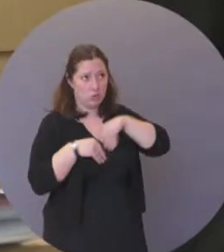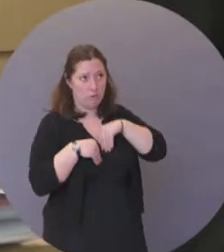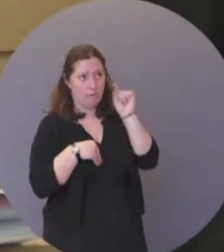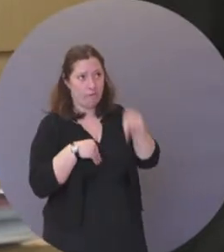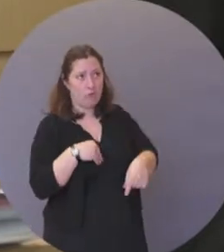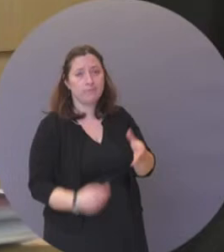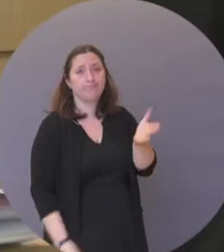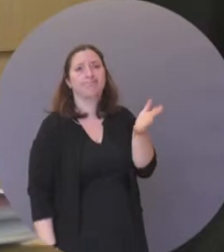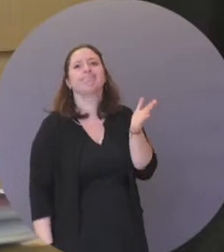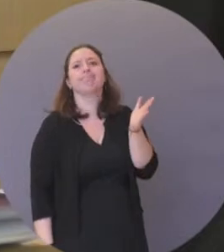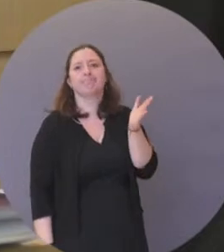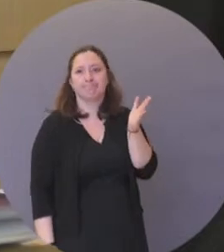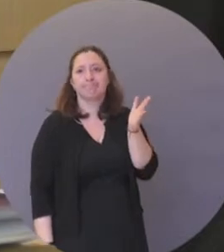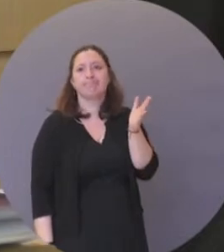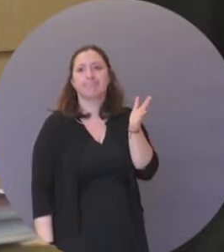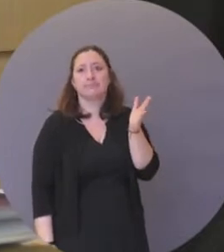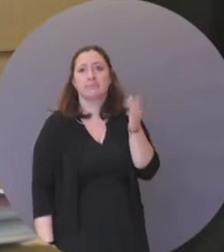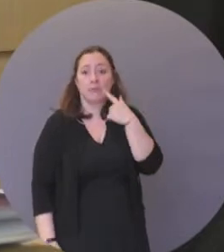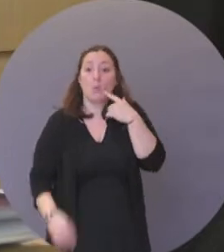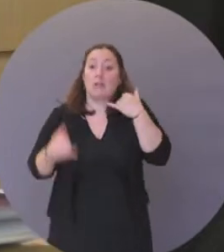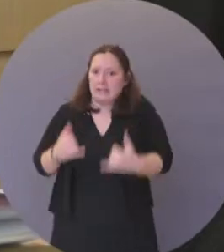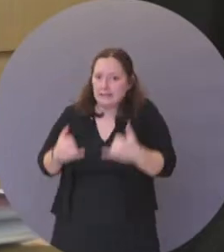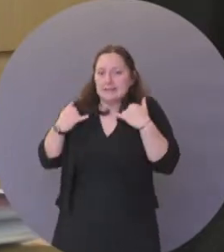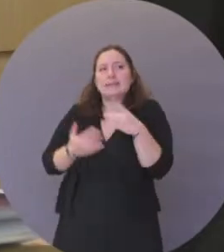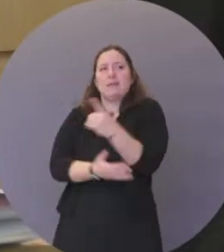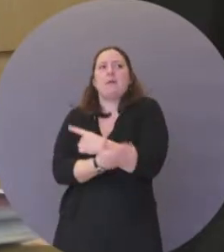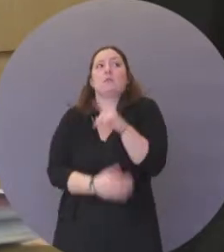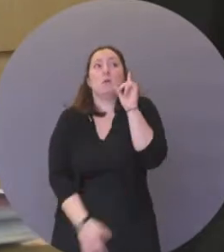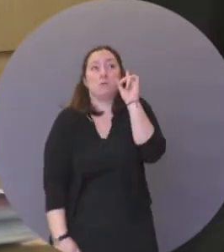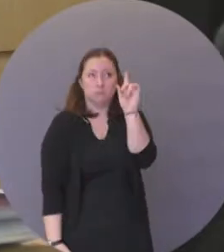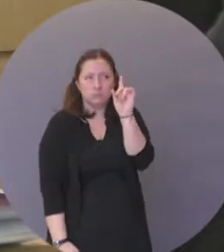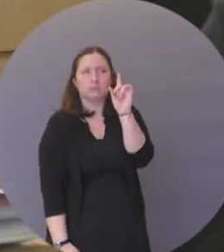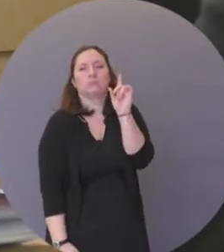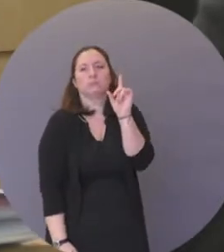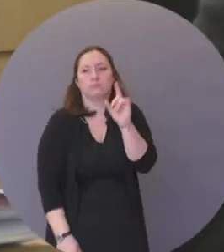pour notre collectivité je parle bien de notre collectivité